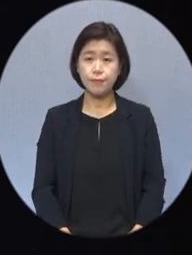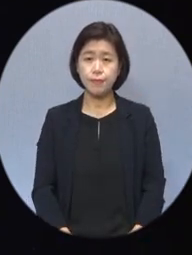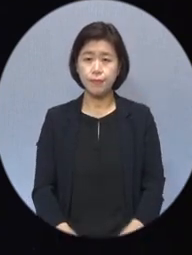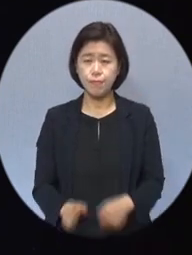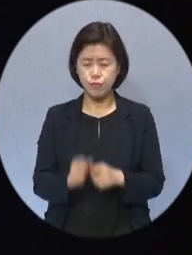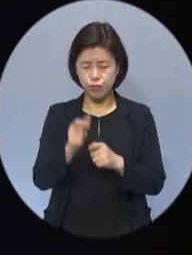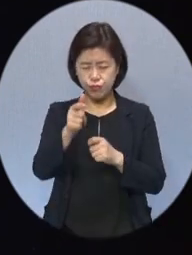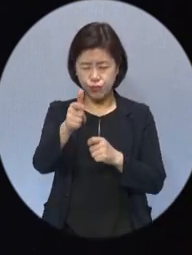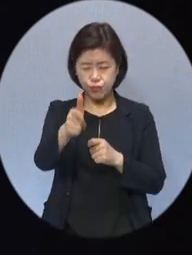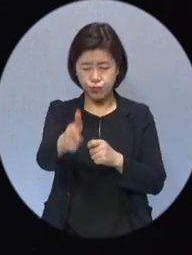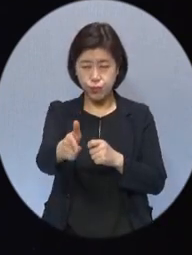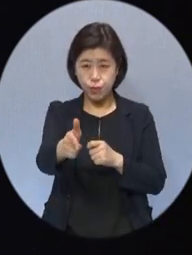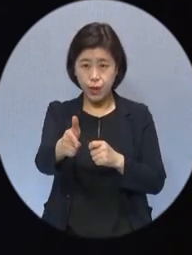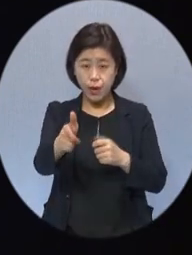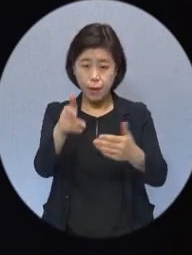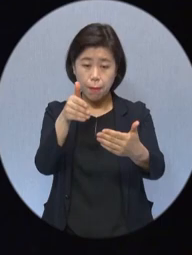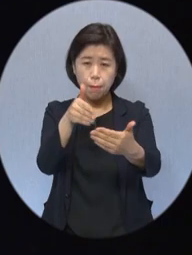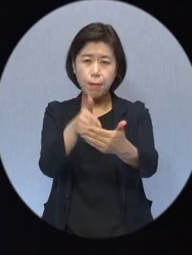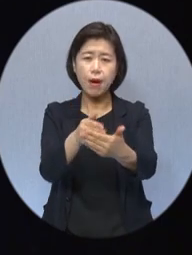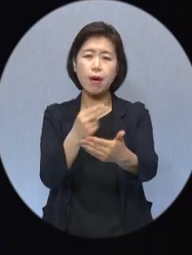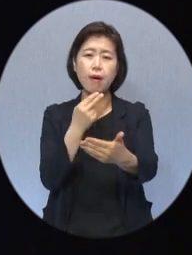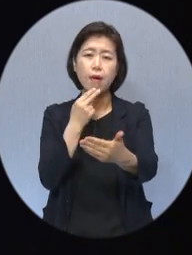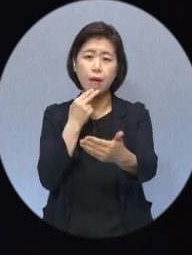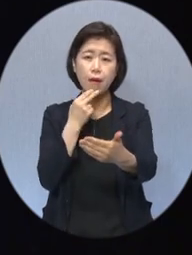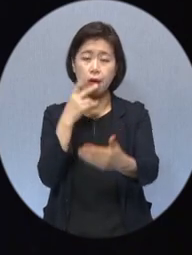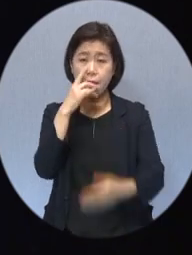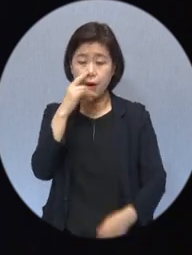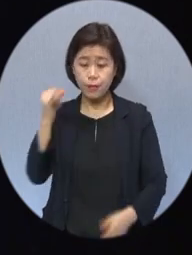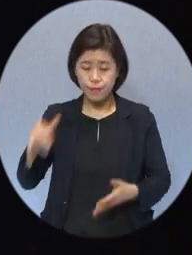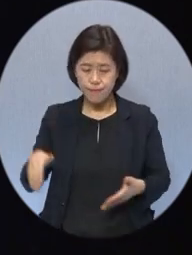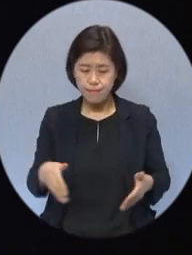아득하고 끝이 없는 어머니의 길.